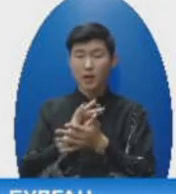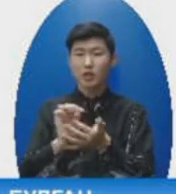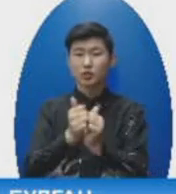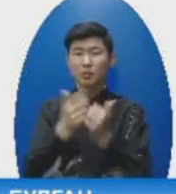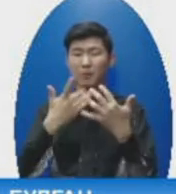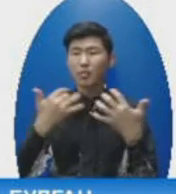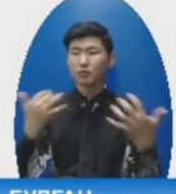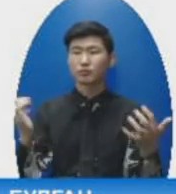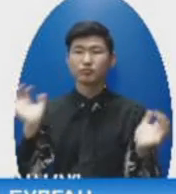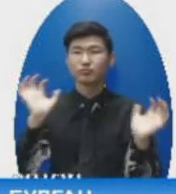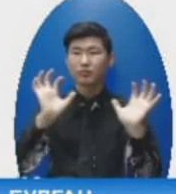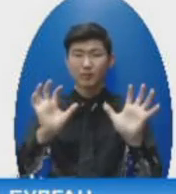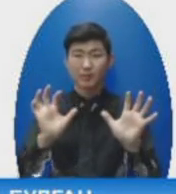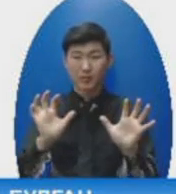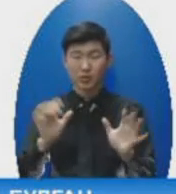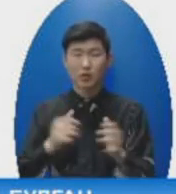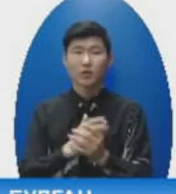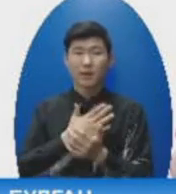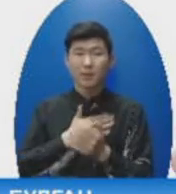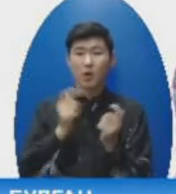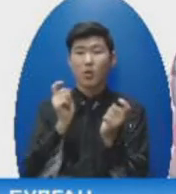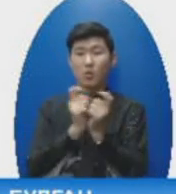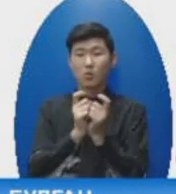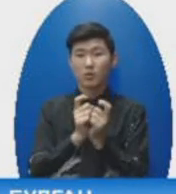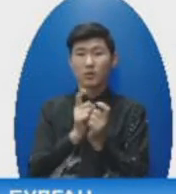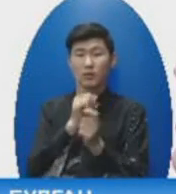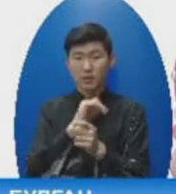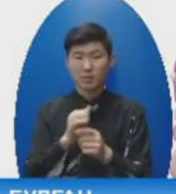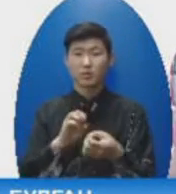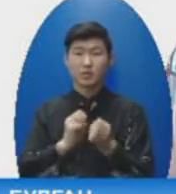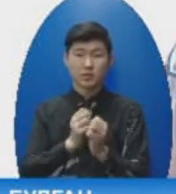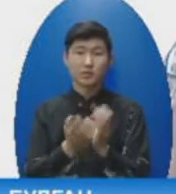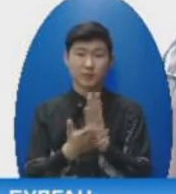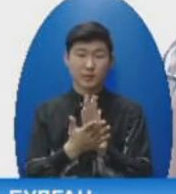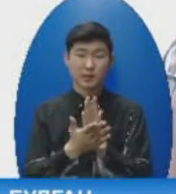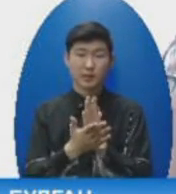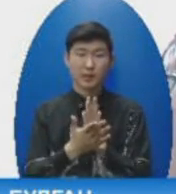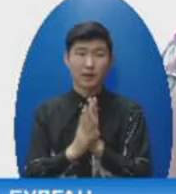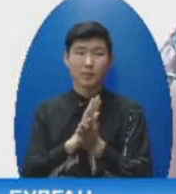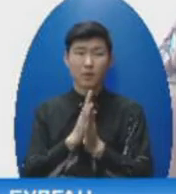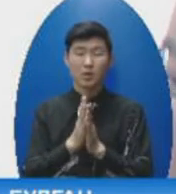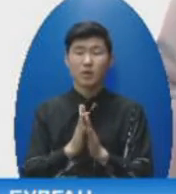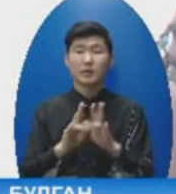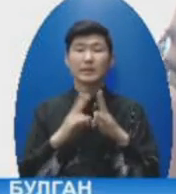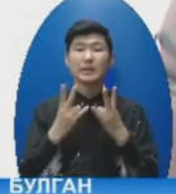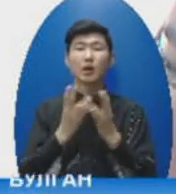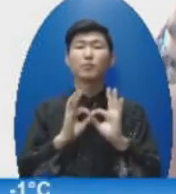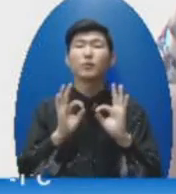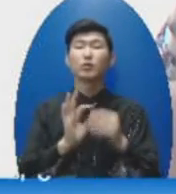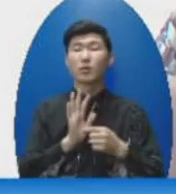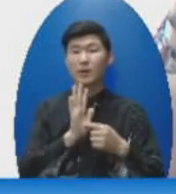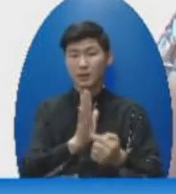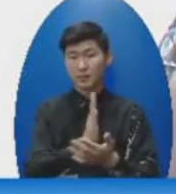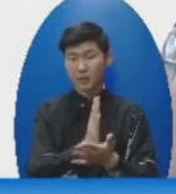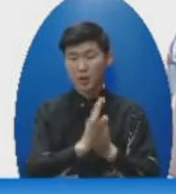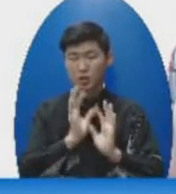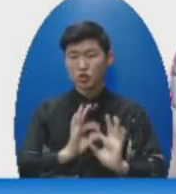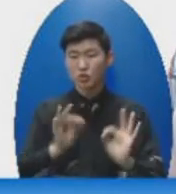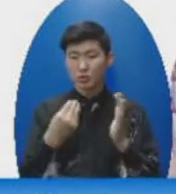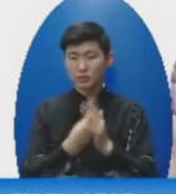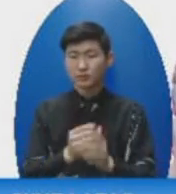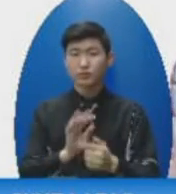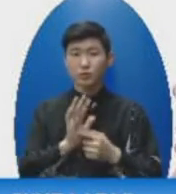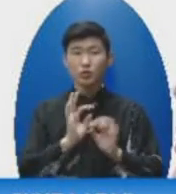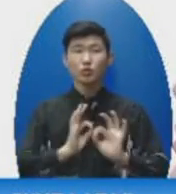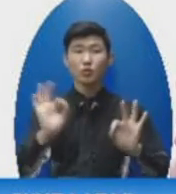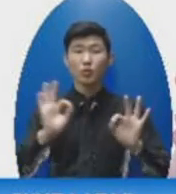очиж уулзалтыг нэг үгээр хэл уулзалтыг гэж энэ нийгэмд эерэг хандлага. Зөв үлгэр жишээ, зөв үлгэр мандалыг л бид